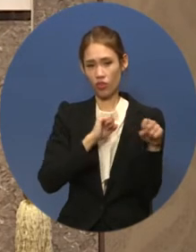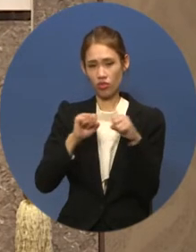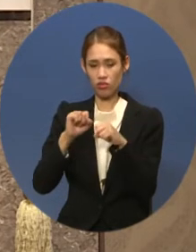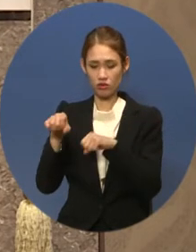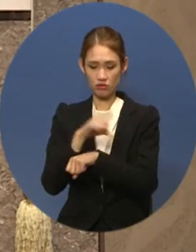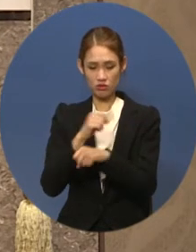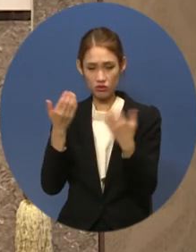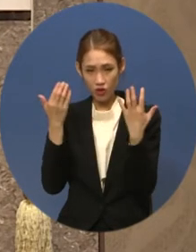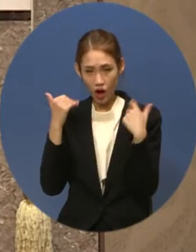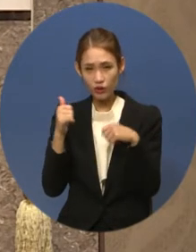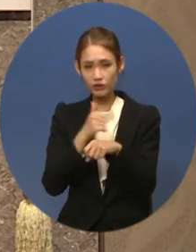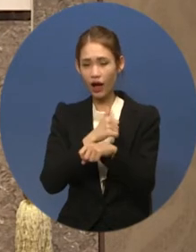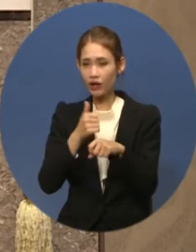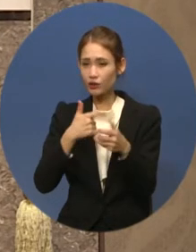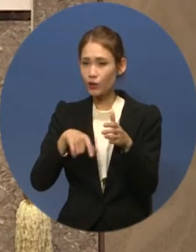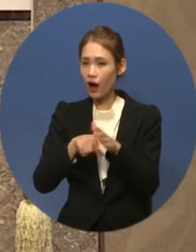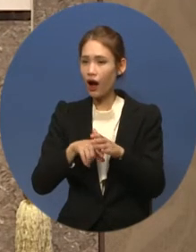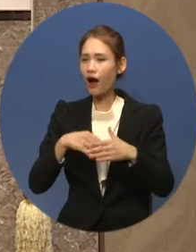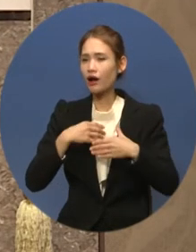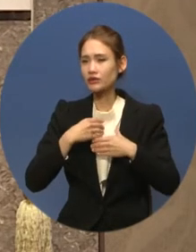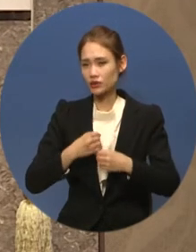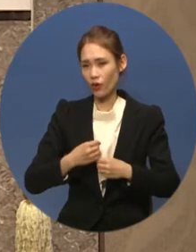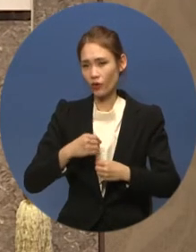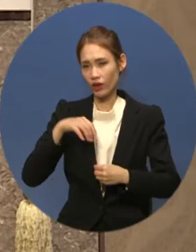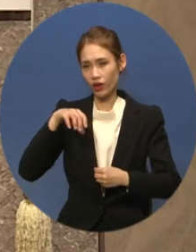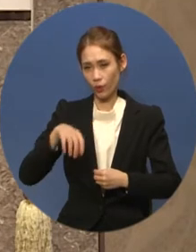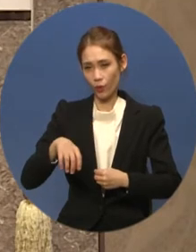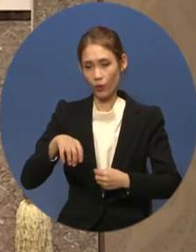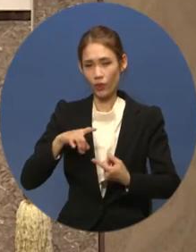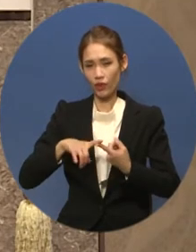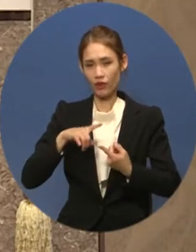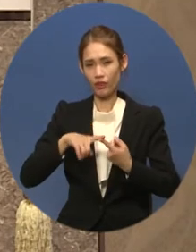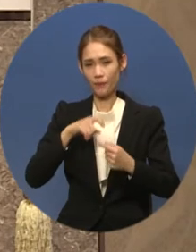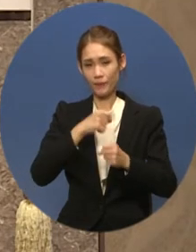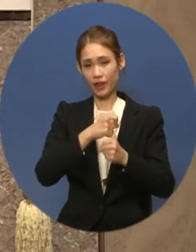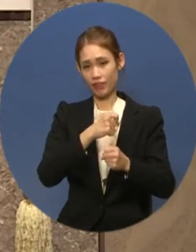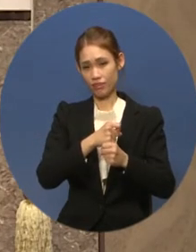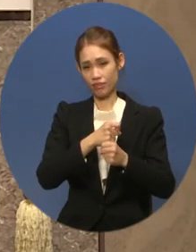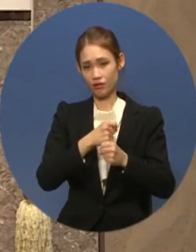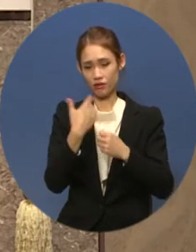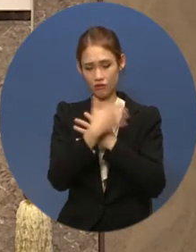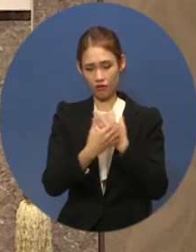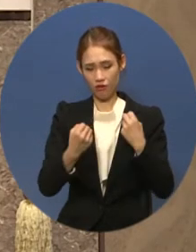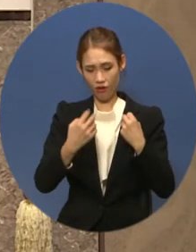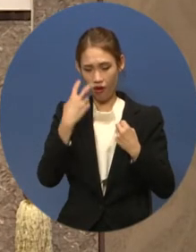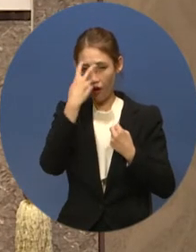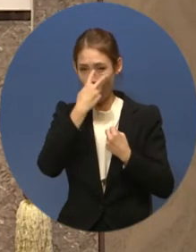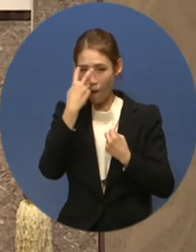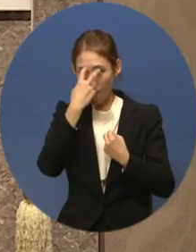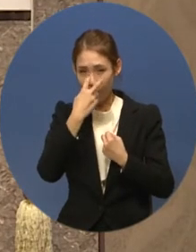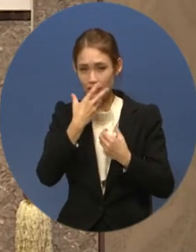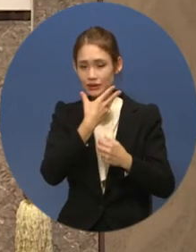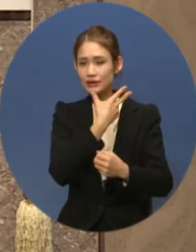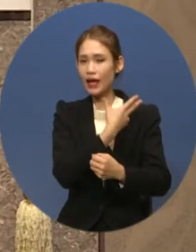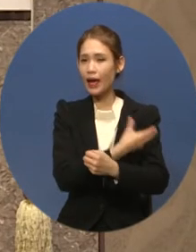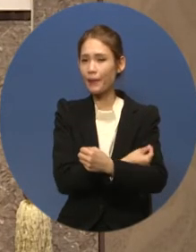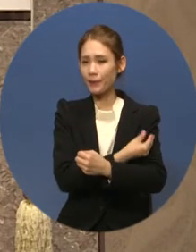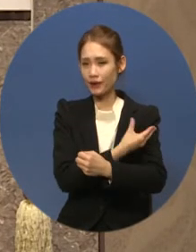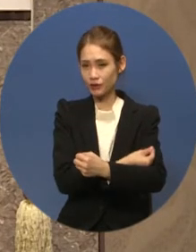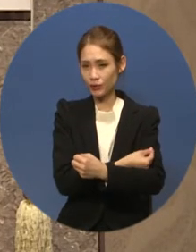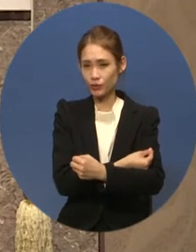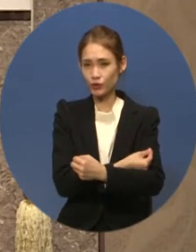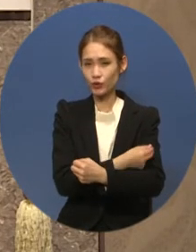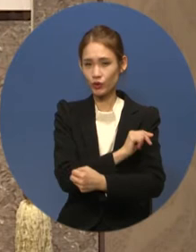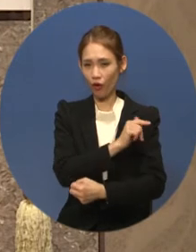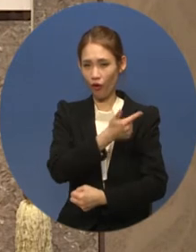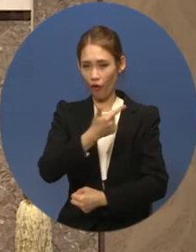친구들을 위한 안정된 의료 지원 체계 들을 만들어 간다 라든가 건강검진 예방접종 이런 활동들을 적극적으로